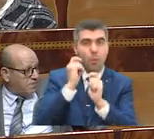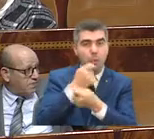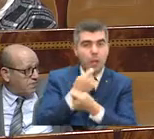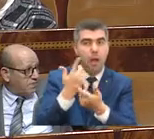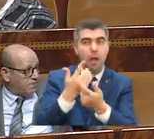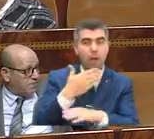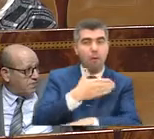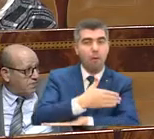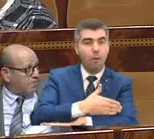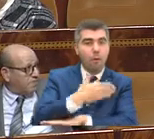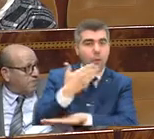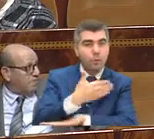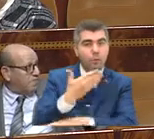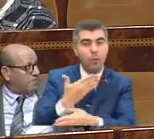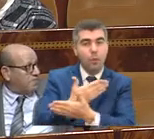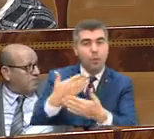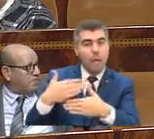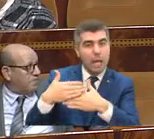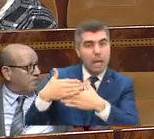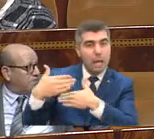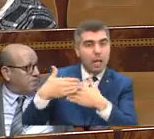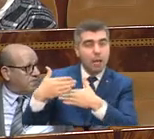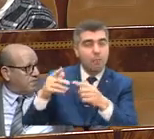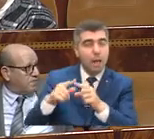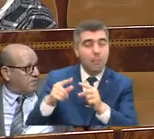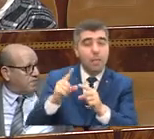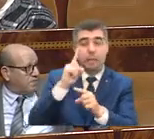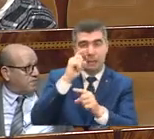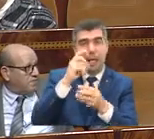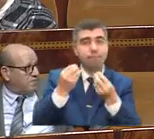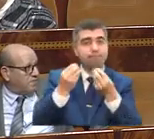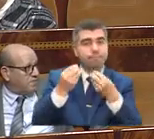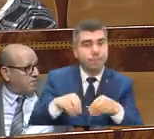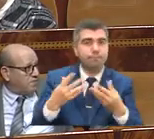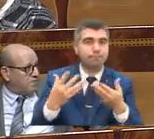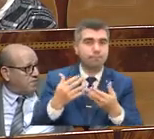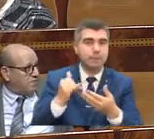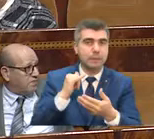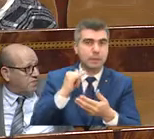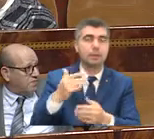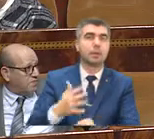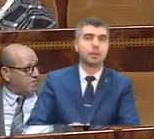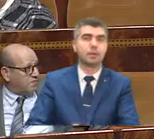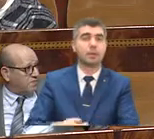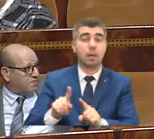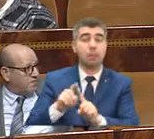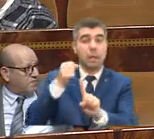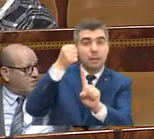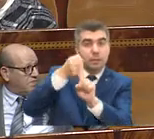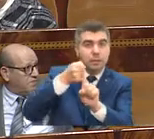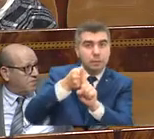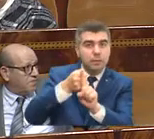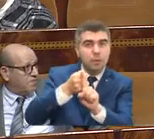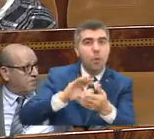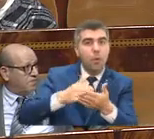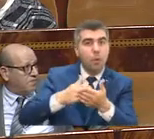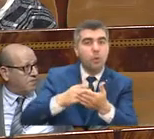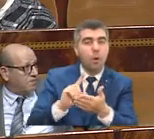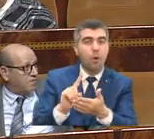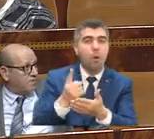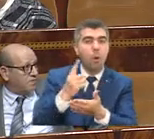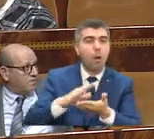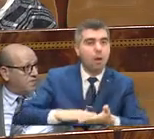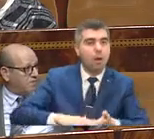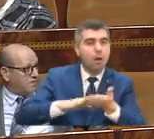الحدودية مناطق هشة اقتصاديا إلا ما قلناش كلمة أخرى، وبالتالي خص يكون مجهود استثنائي في هذه المناطق، مجهود